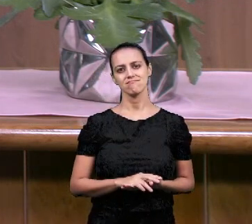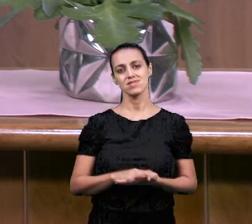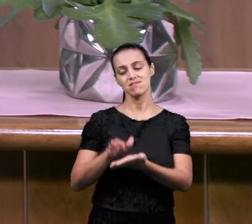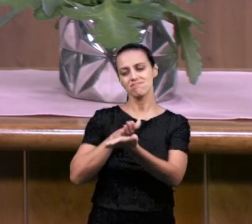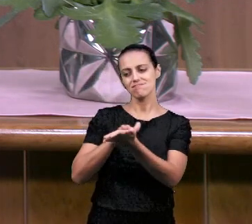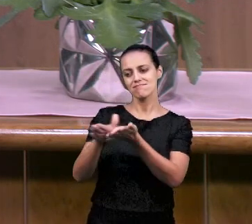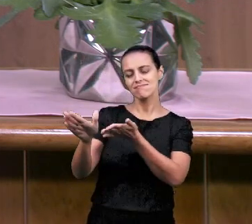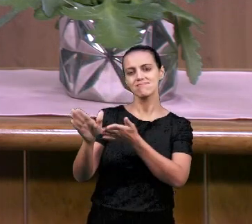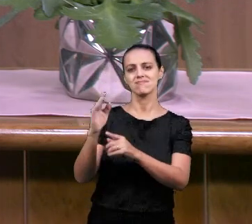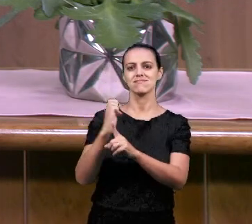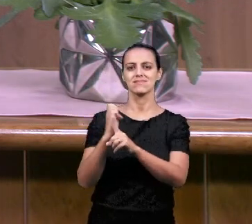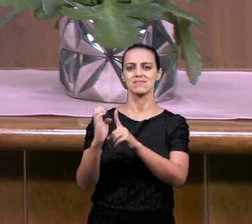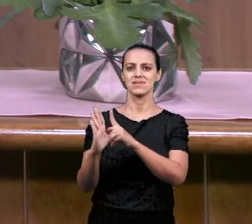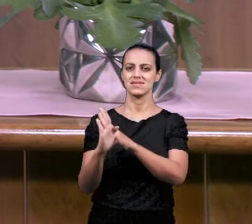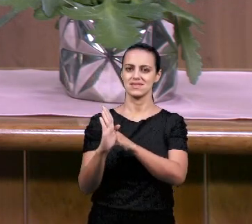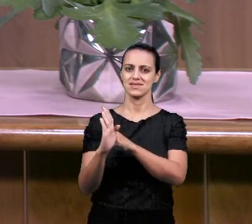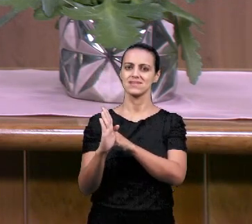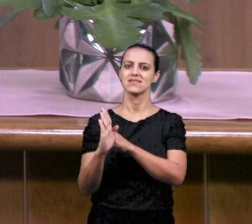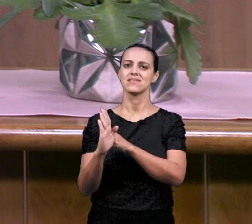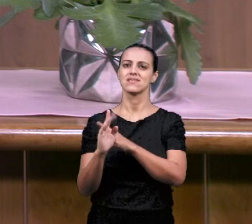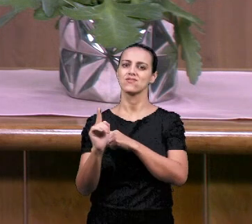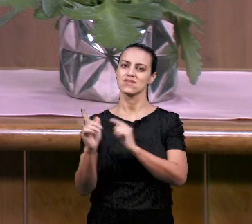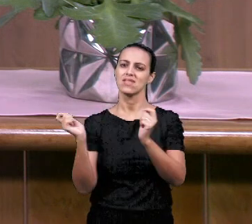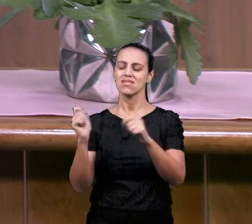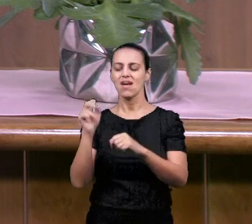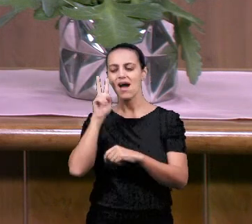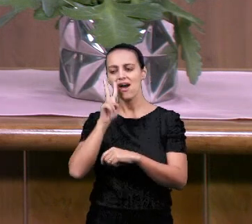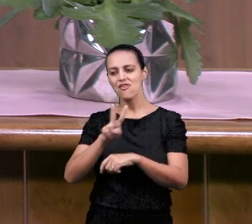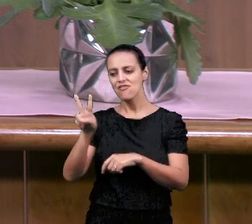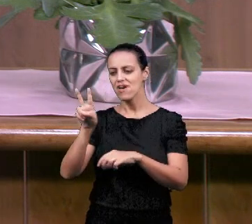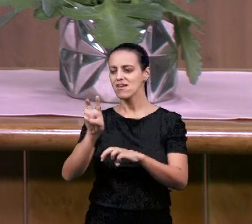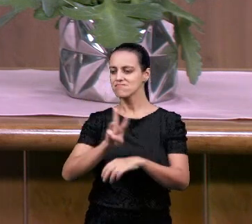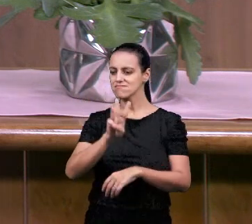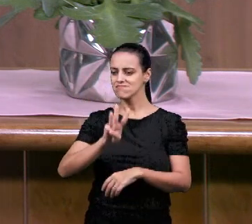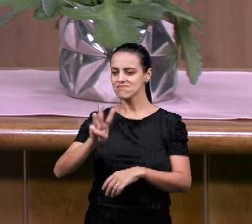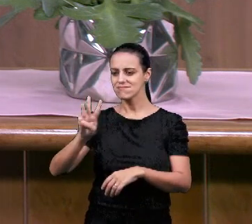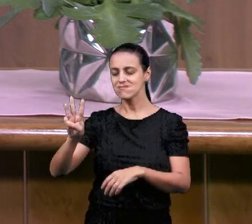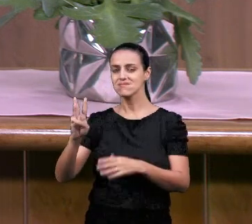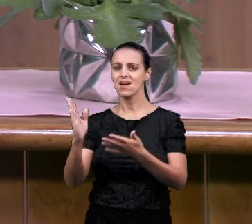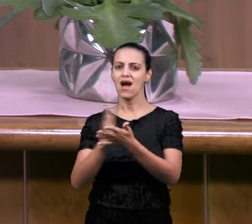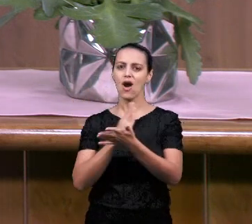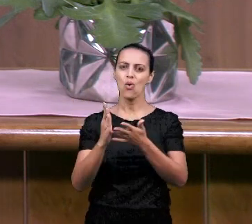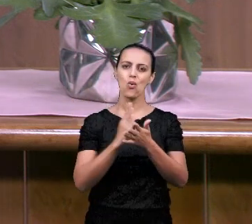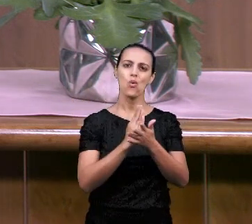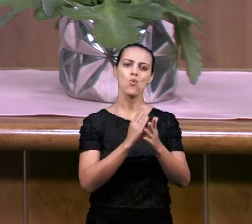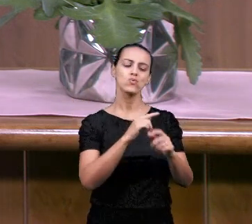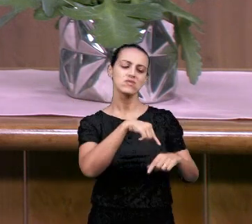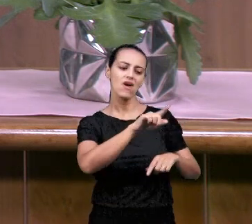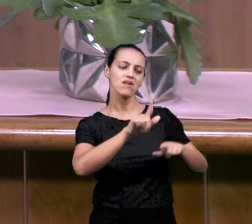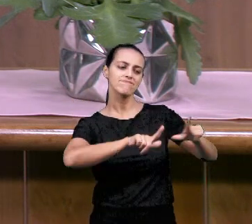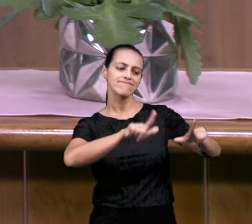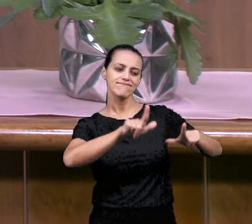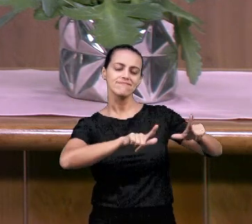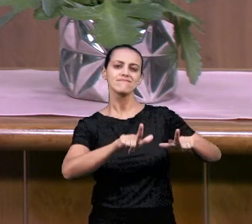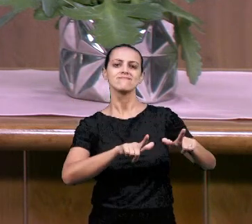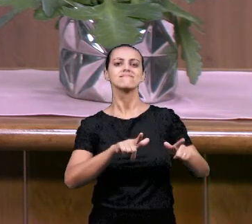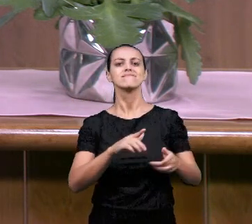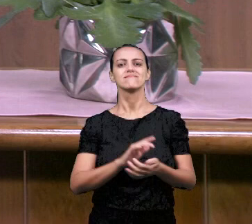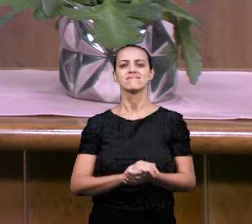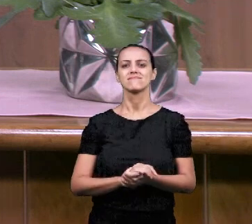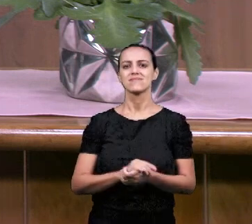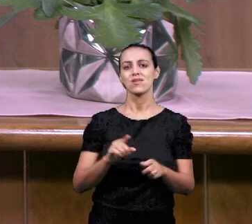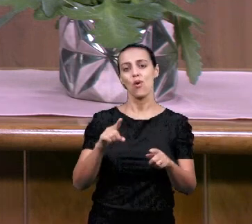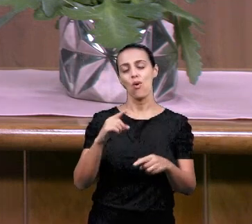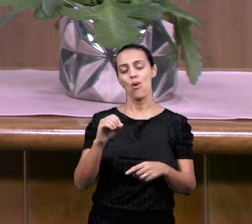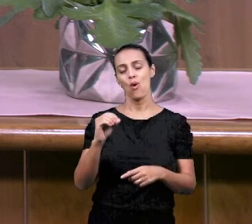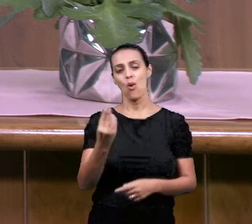libérer. Et vous allez avoir accès à la plateforme. Et quelques-uns, le pasteur Jules va apporter ici, le pasteur Walter Babo, le